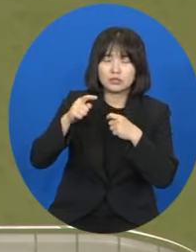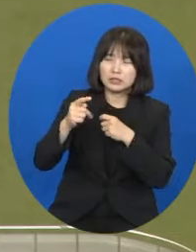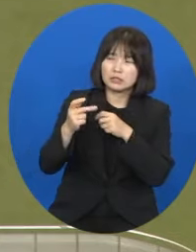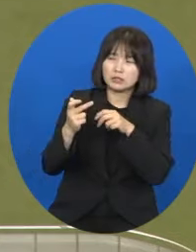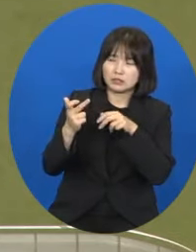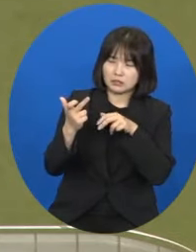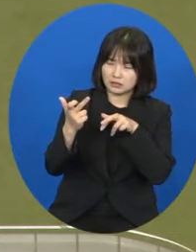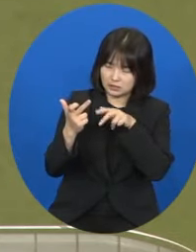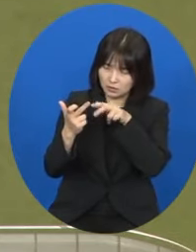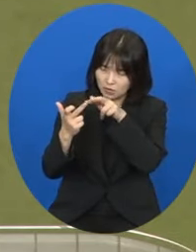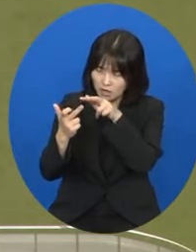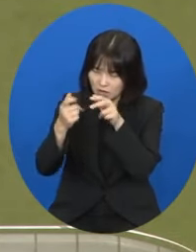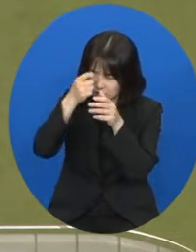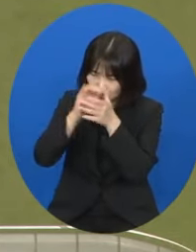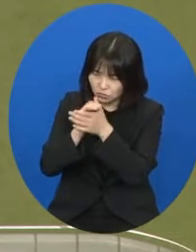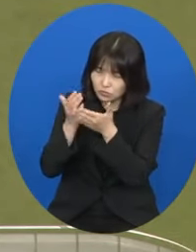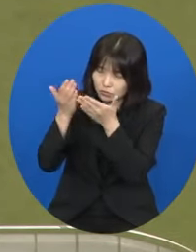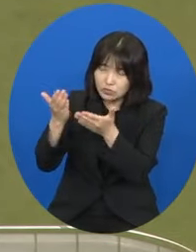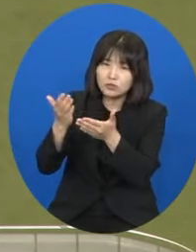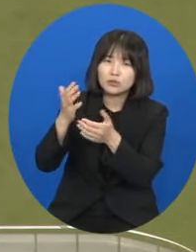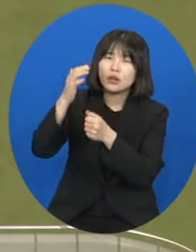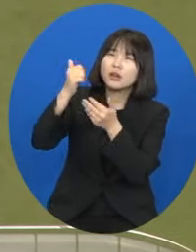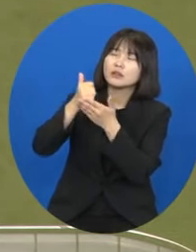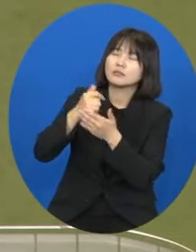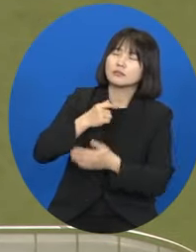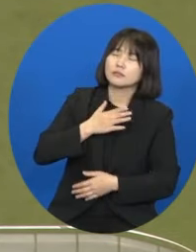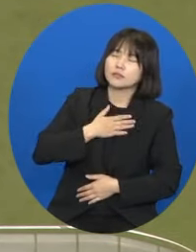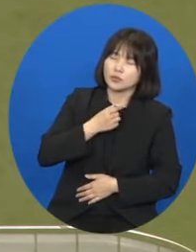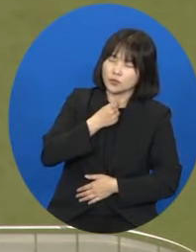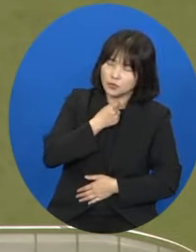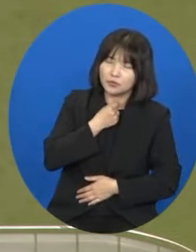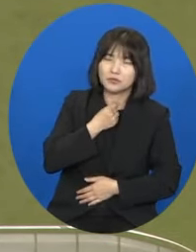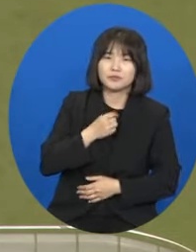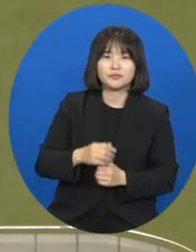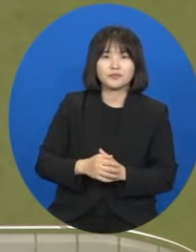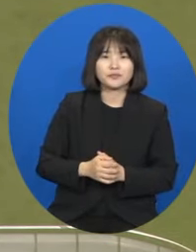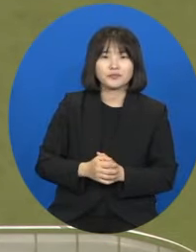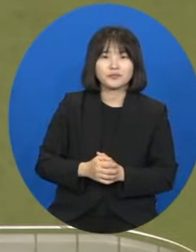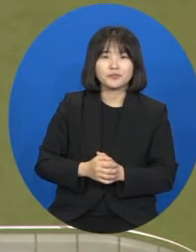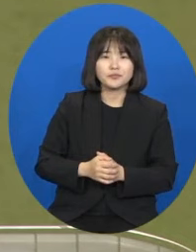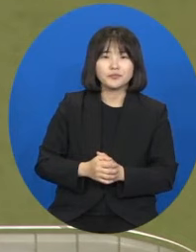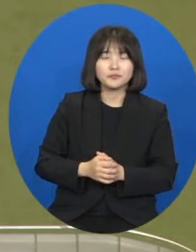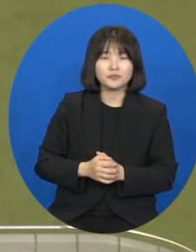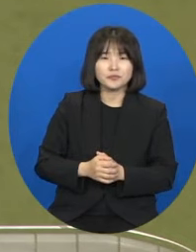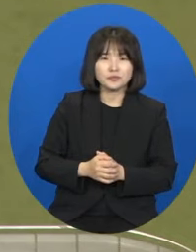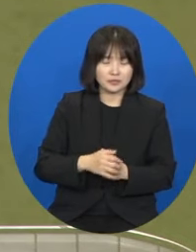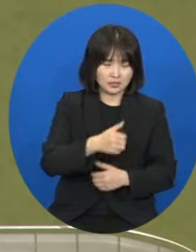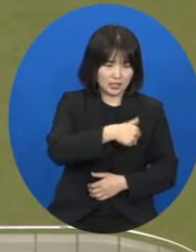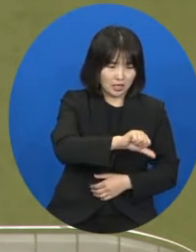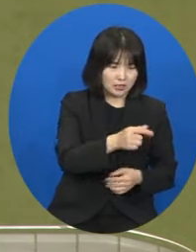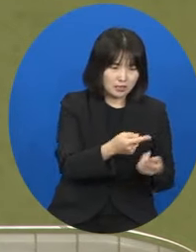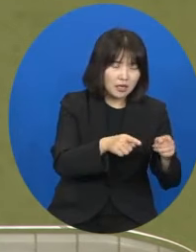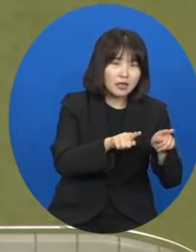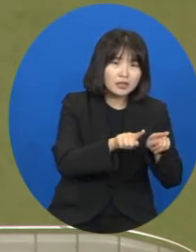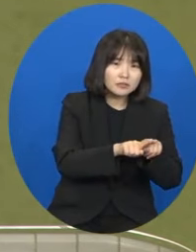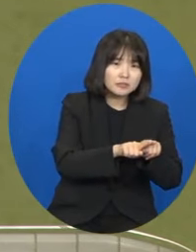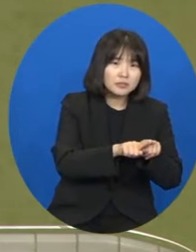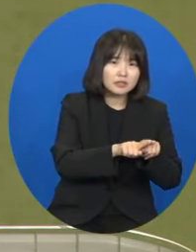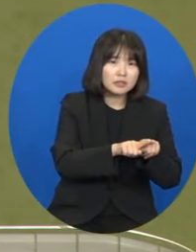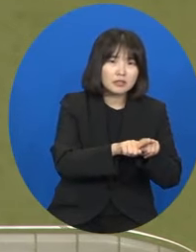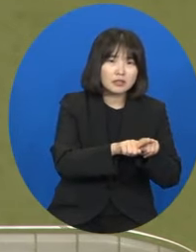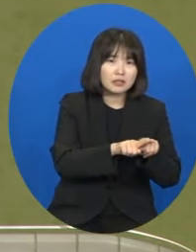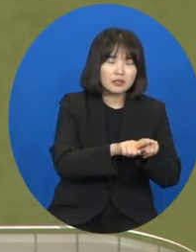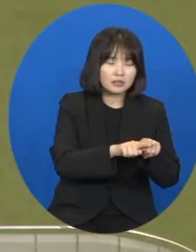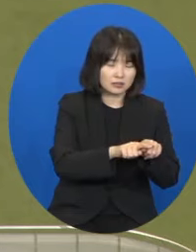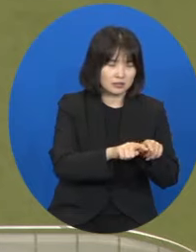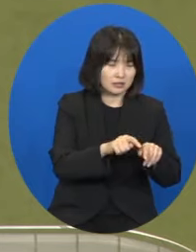해요. 무슨 기도를 하냐면 하나님 원합니다. 원하건대 압살람과 함께한 그 책략사 아히도벨의